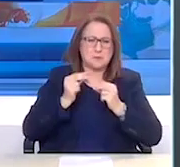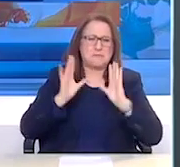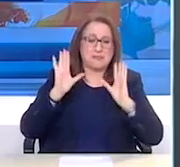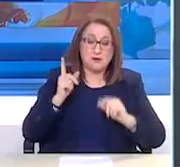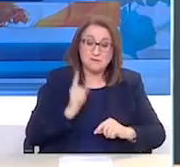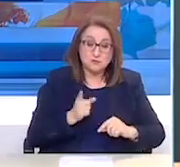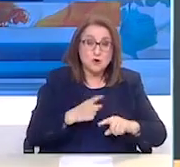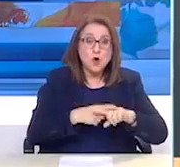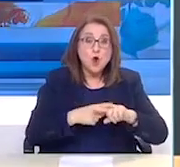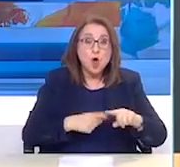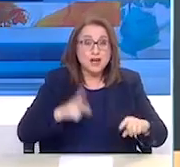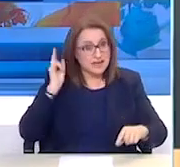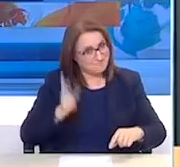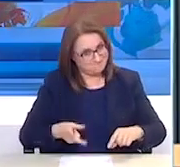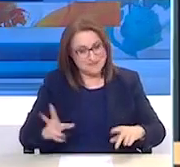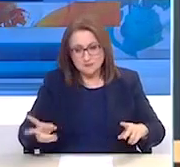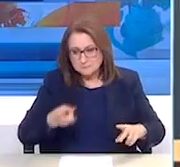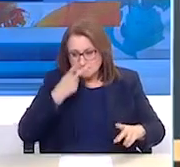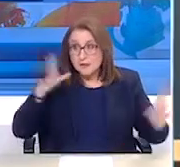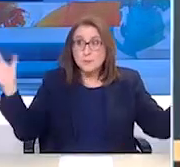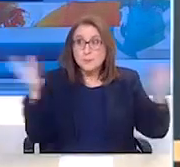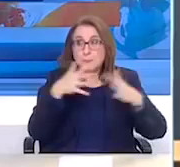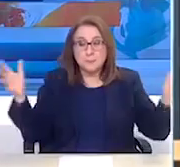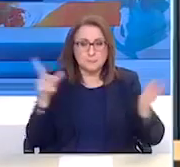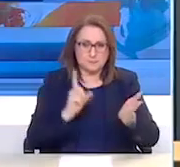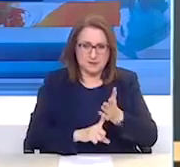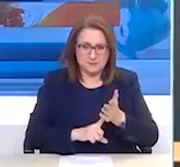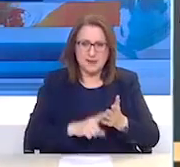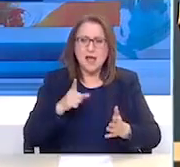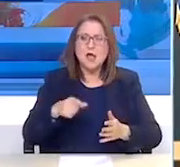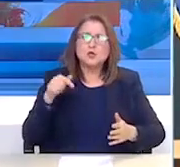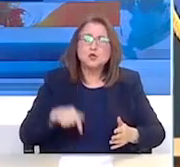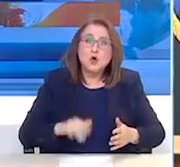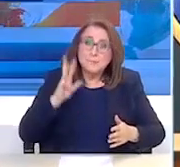Ο ιός δεν νομίζω θα γίνει πιο ανθεκτικός, ίσα-ίσα αυτά τα μέσα τον σκοτώνουν.